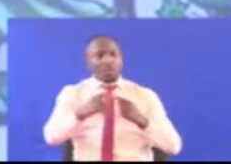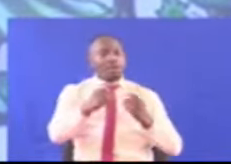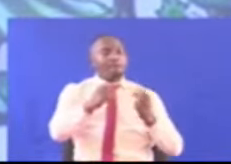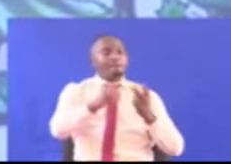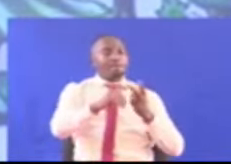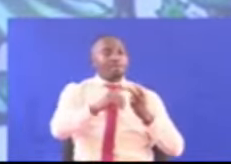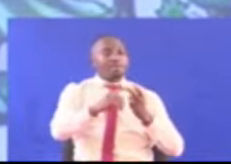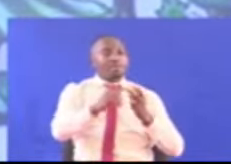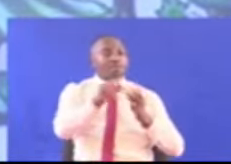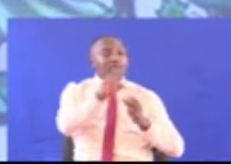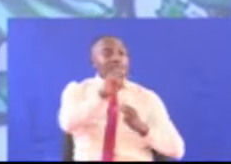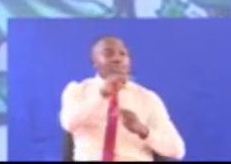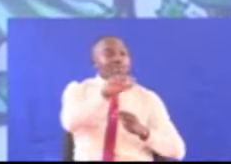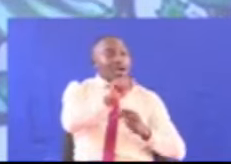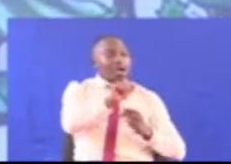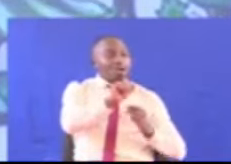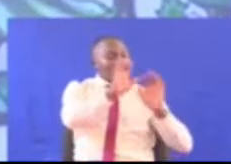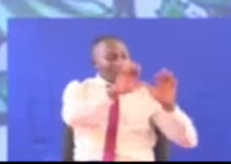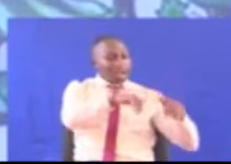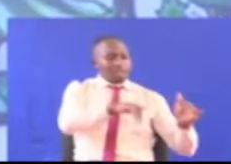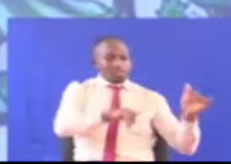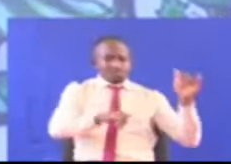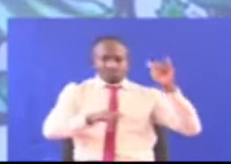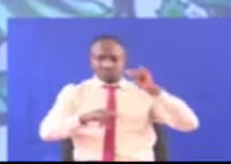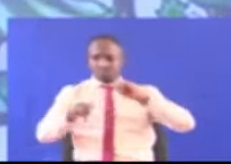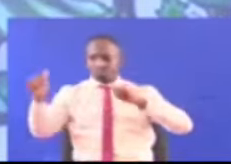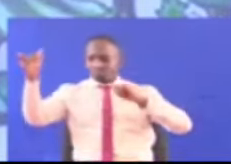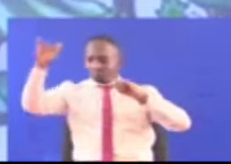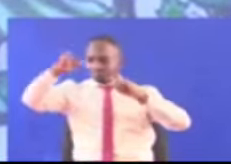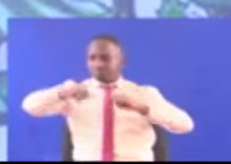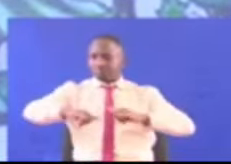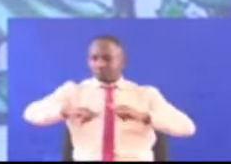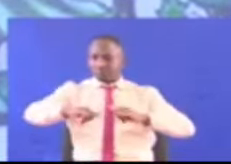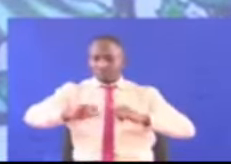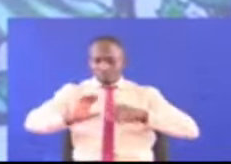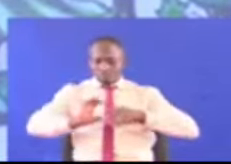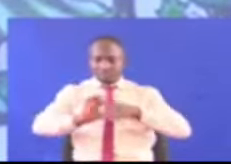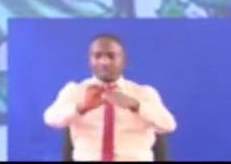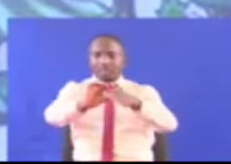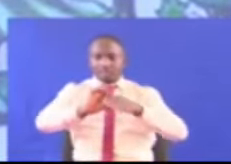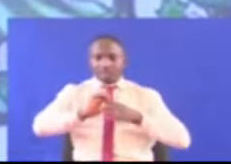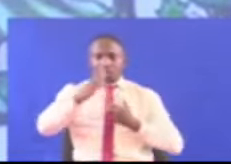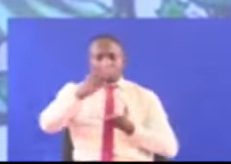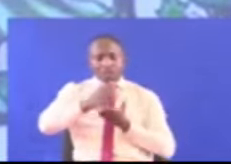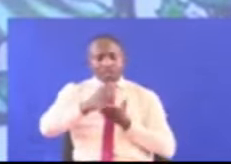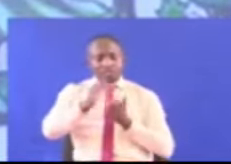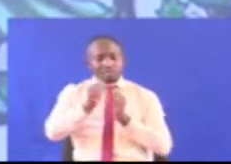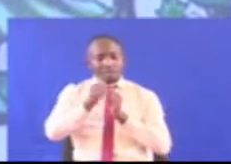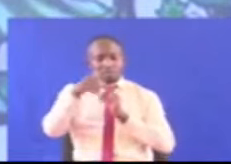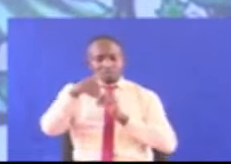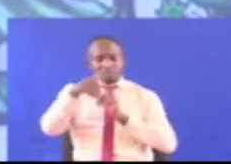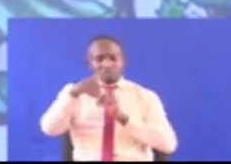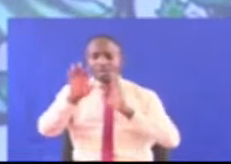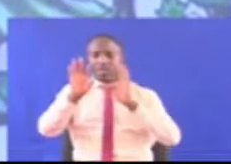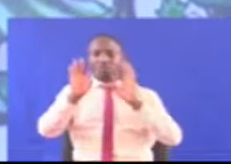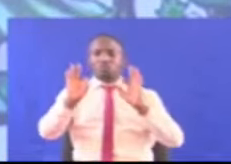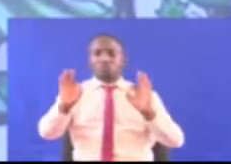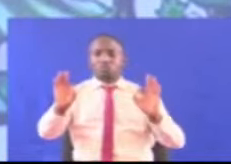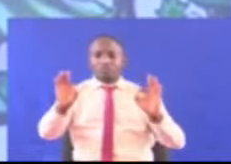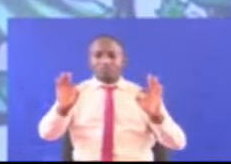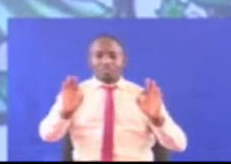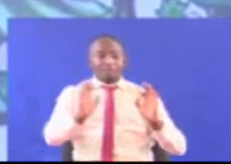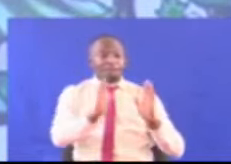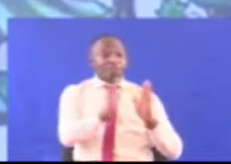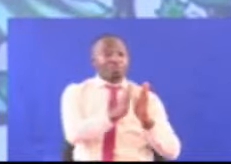kazi Geneva, waje kuungana na sisi Luanda ili tu kuhakikisha mambo yanaenda vizuri. Tunamshukuru